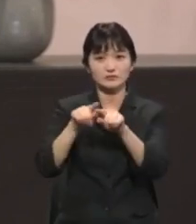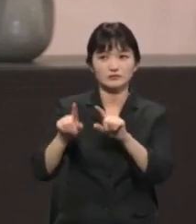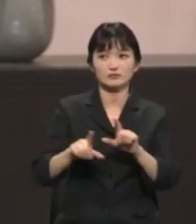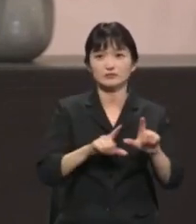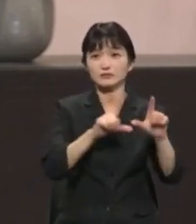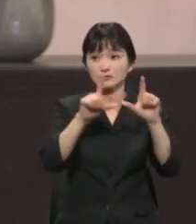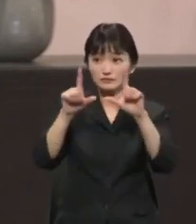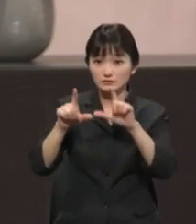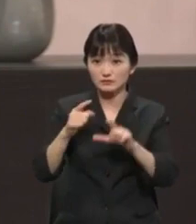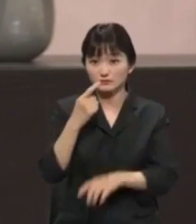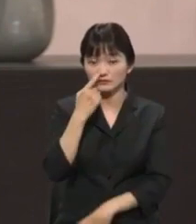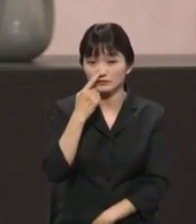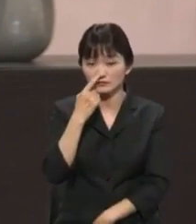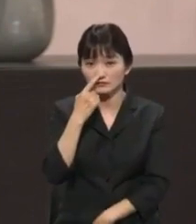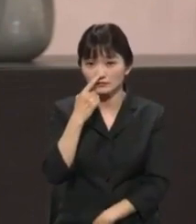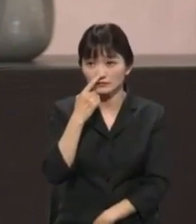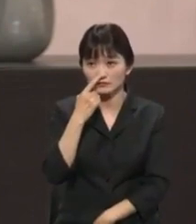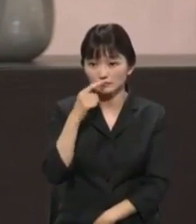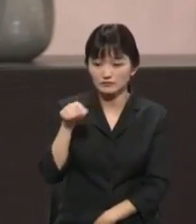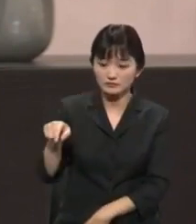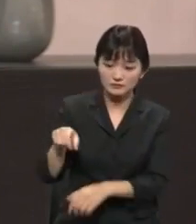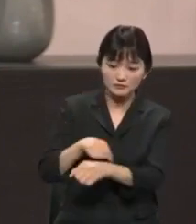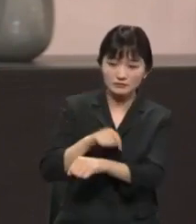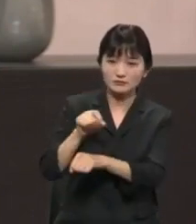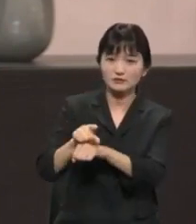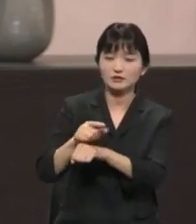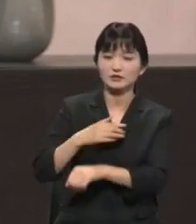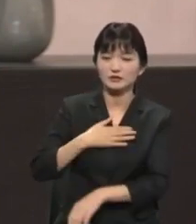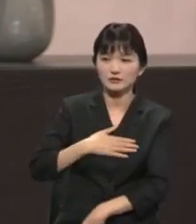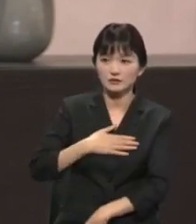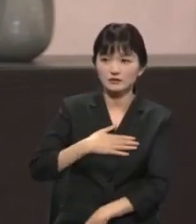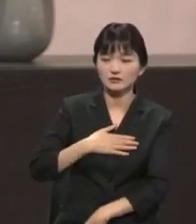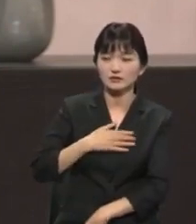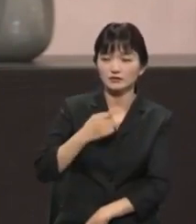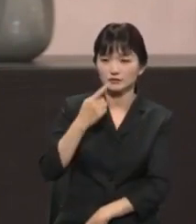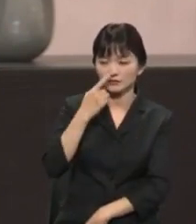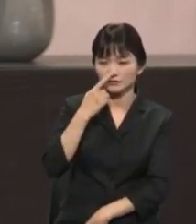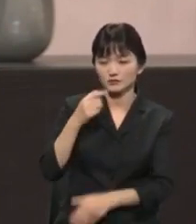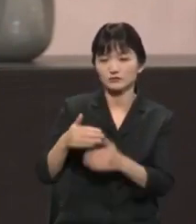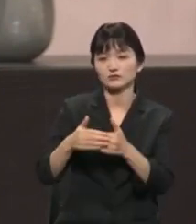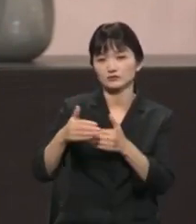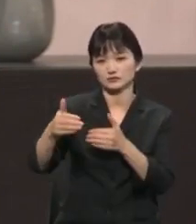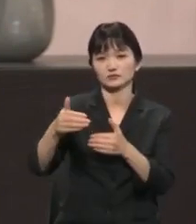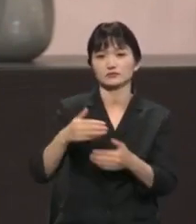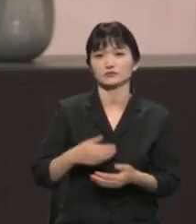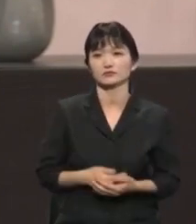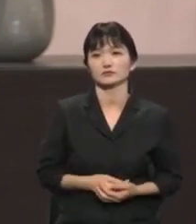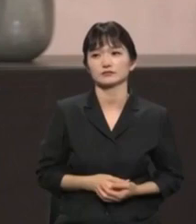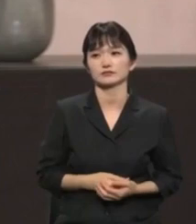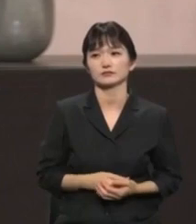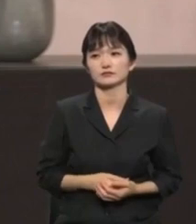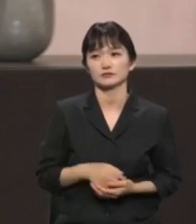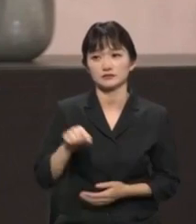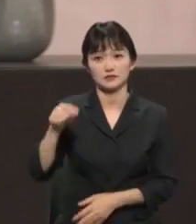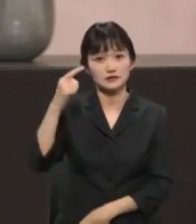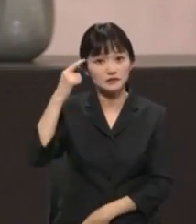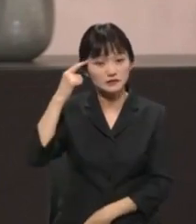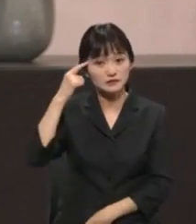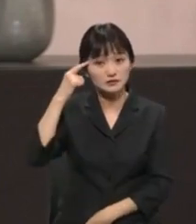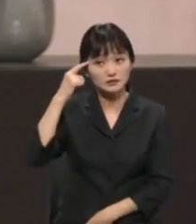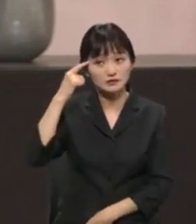살아가는 것을 배우고 그들의 아이들의 특성을 이해하는 것을 배우는 그런 사회 과정이기 때문에 그런 인식 그